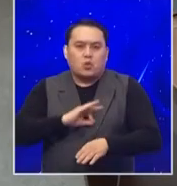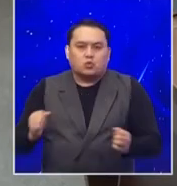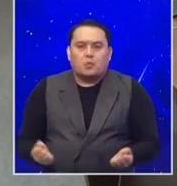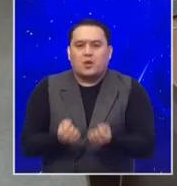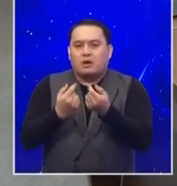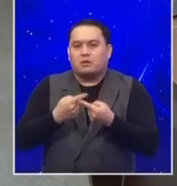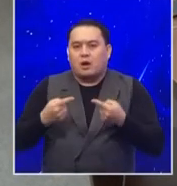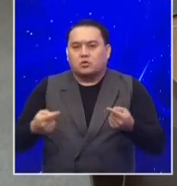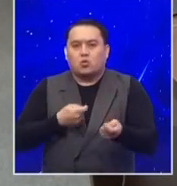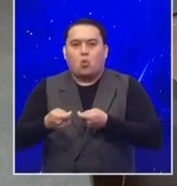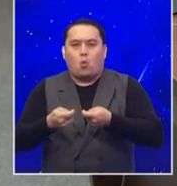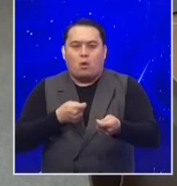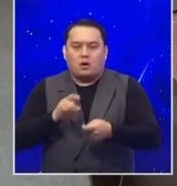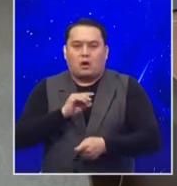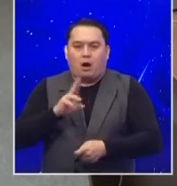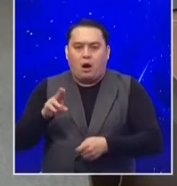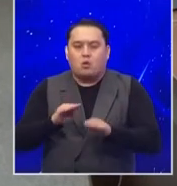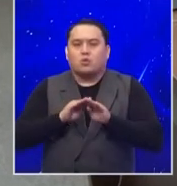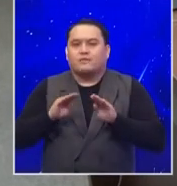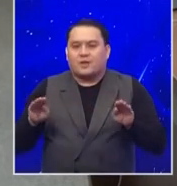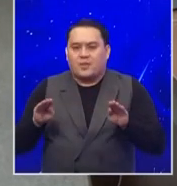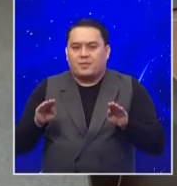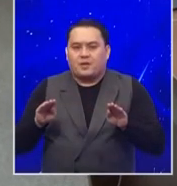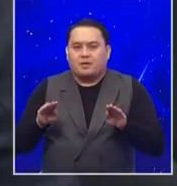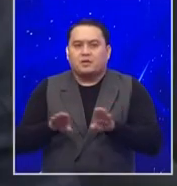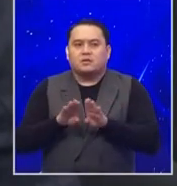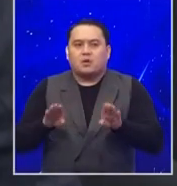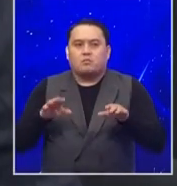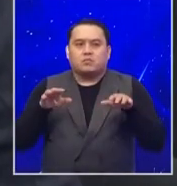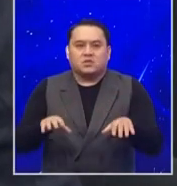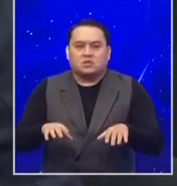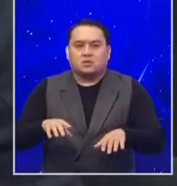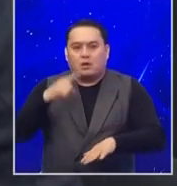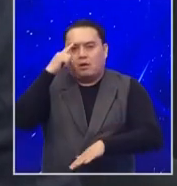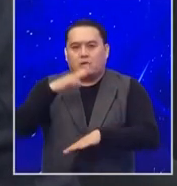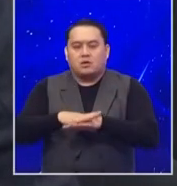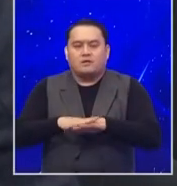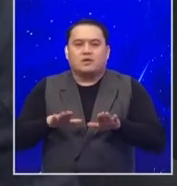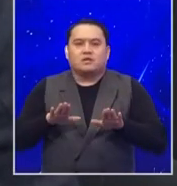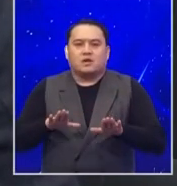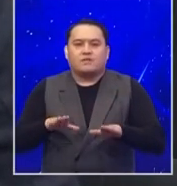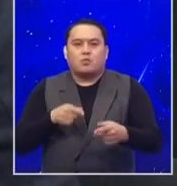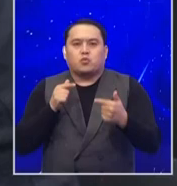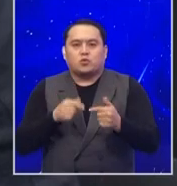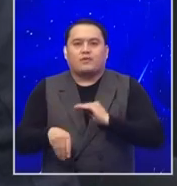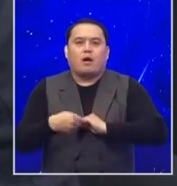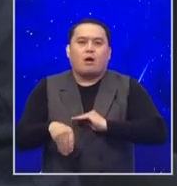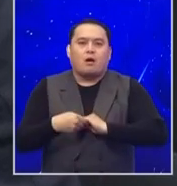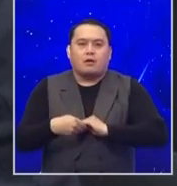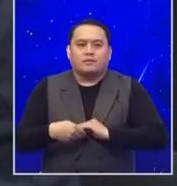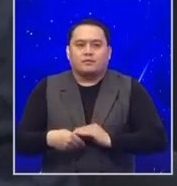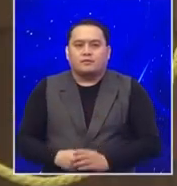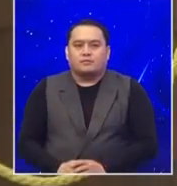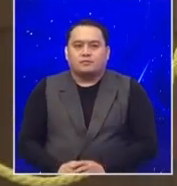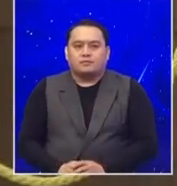поддержкой различных руководителей республиканского значения. Один из таких – председатель агентства Республики Казахстан по противодействию коррупции Олег